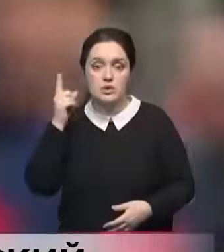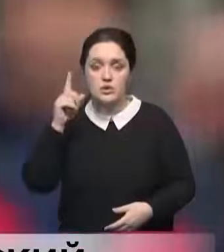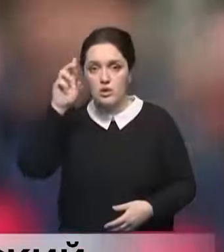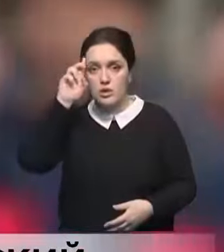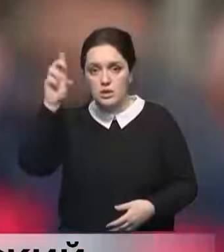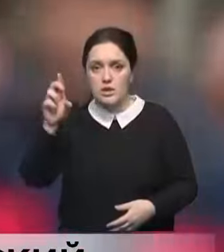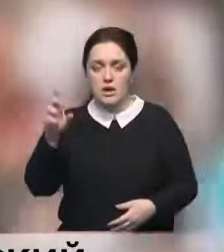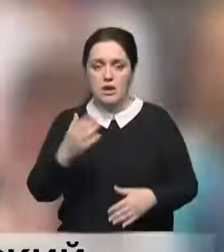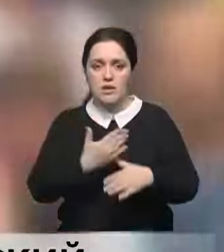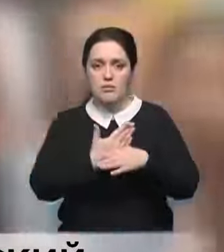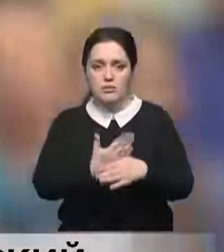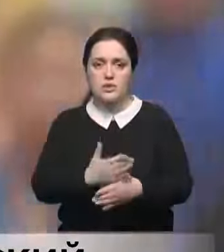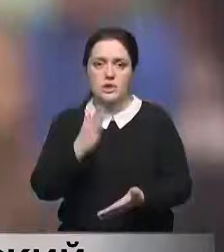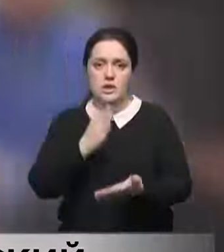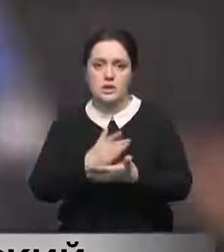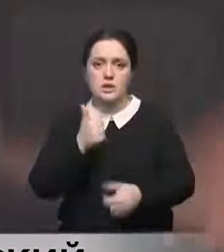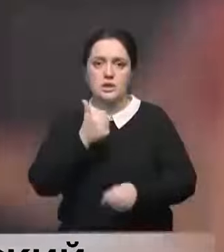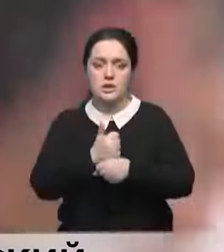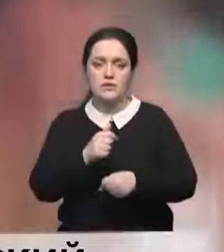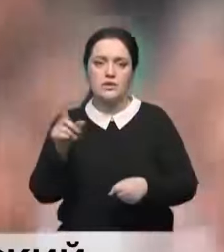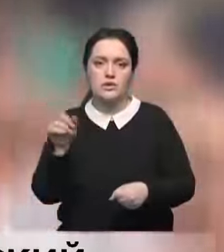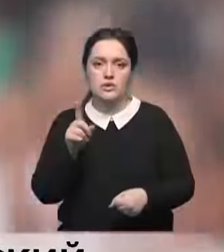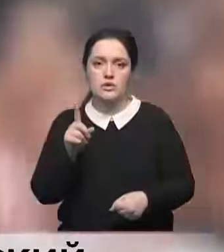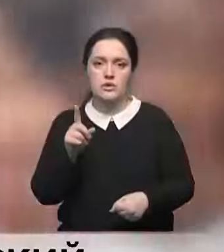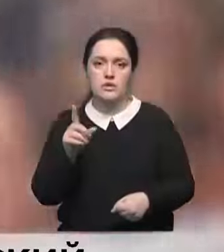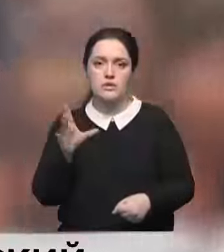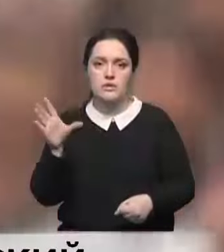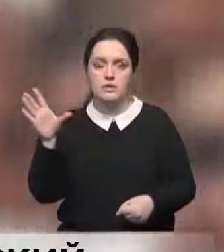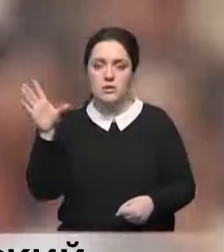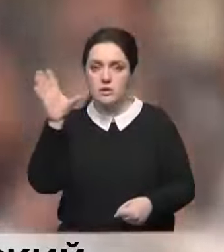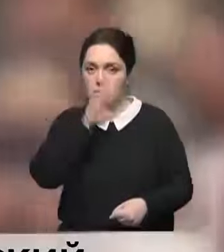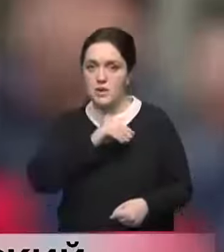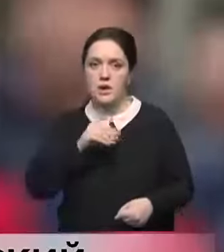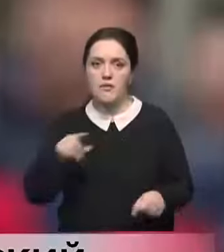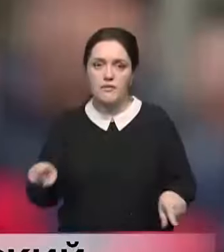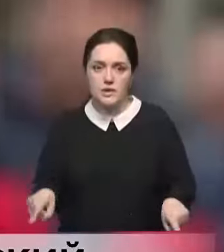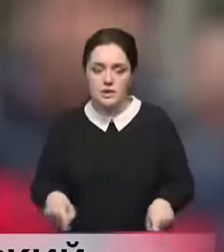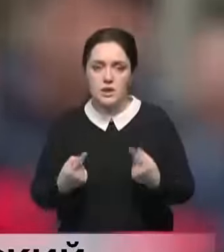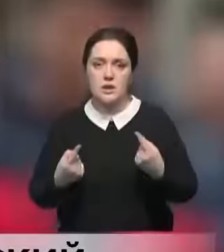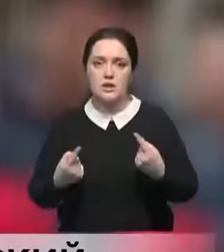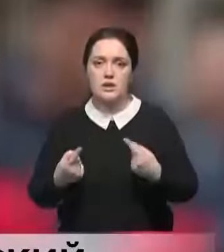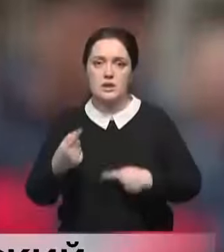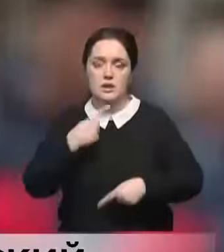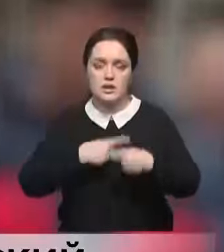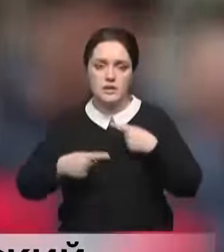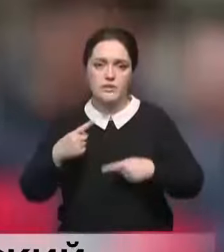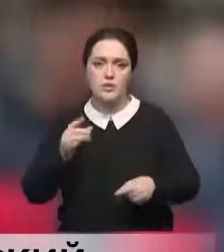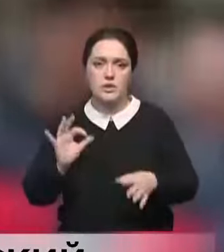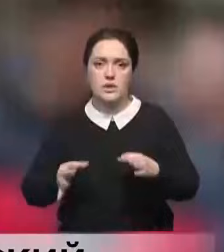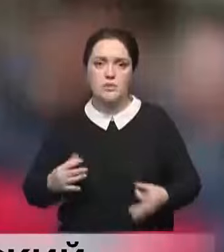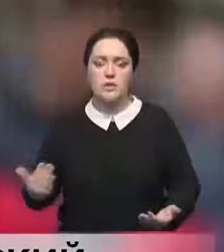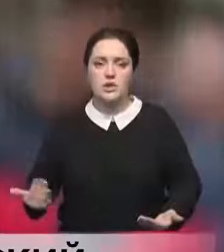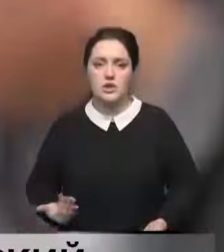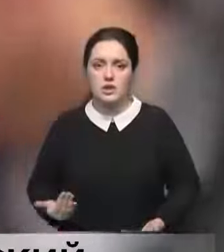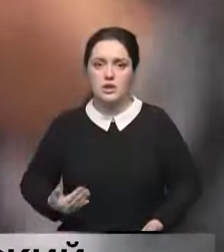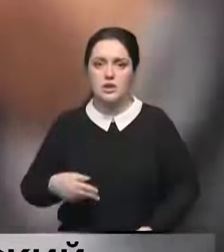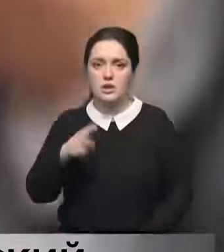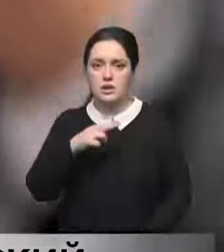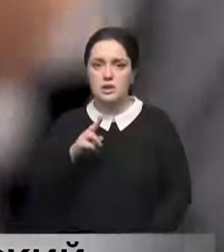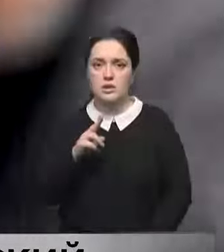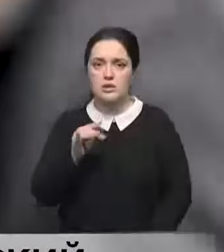государство оказывает всю необходимую помощь. Самое главное, чтобы все смогли и все смогли восстановить и вернуться к нормальной